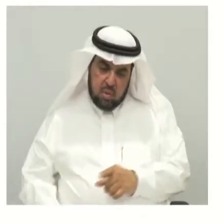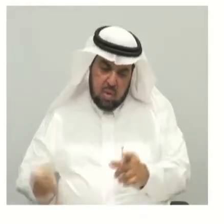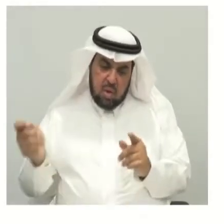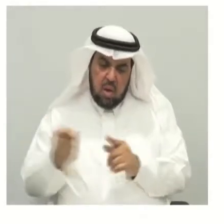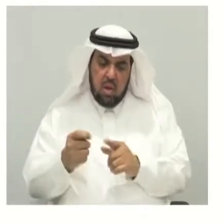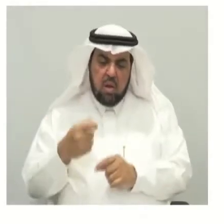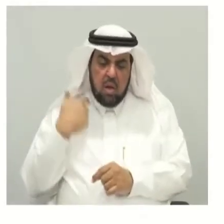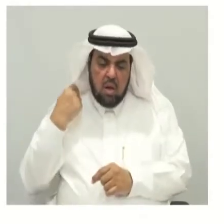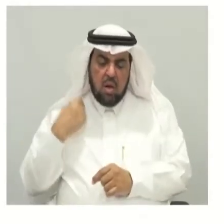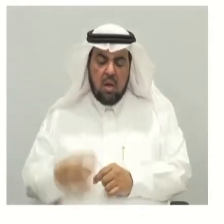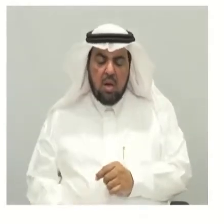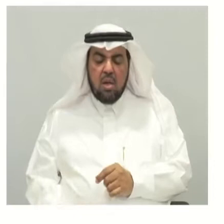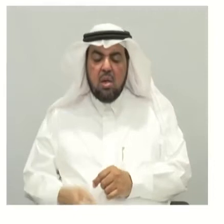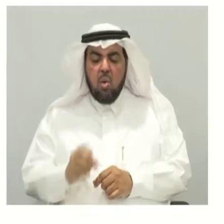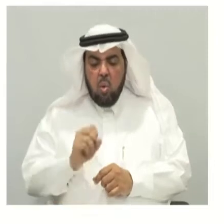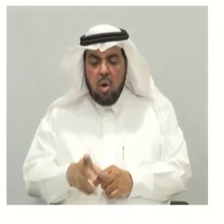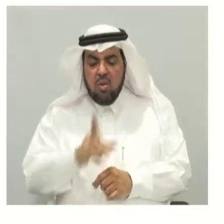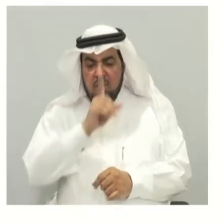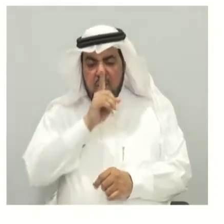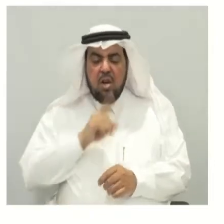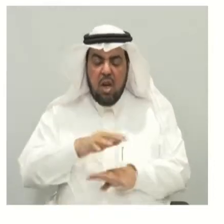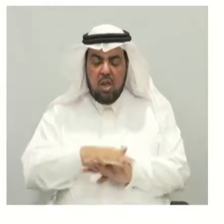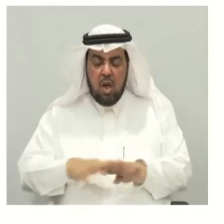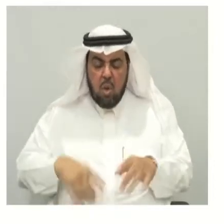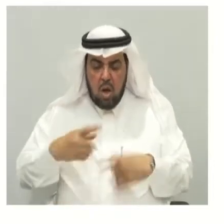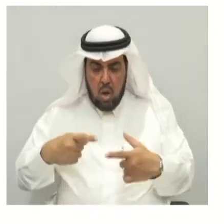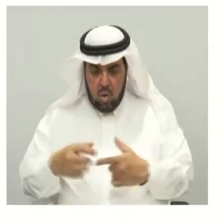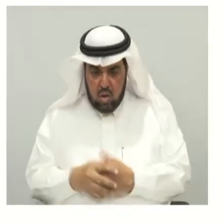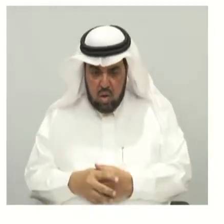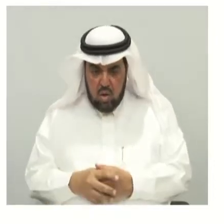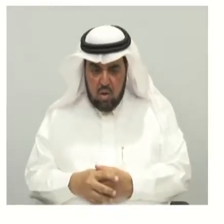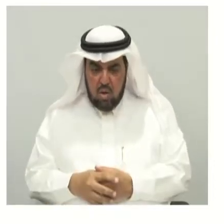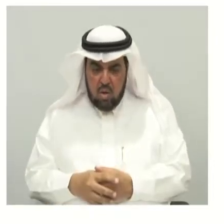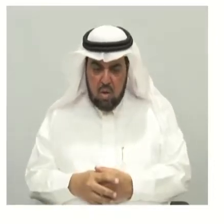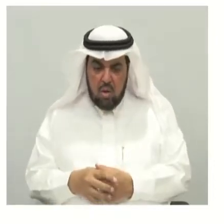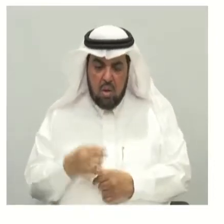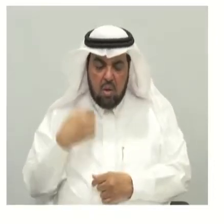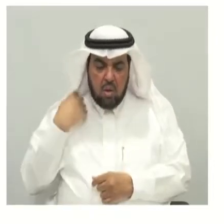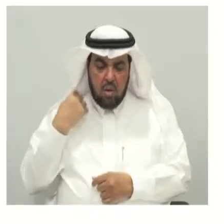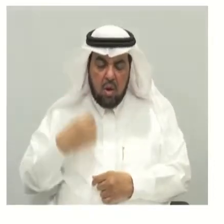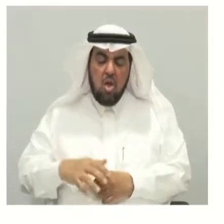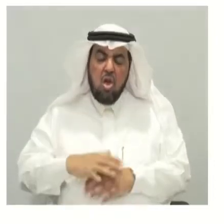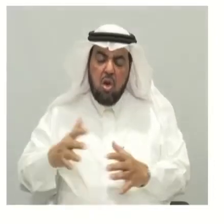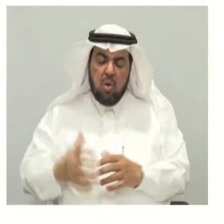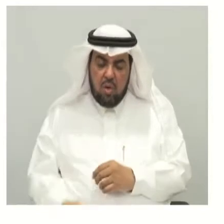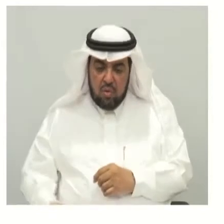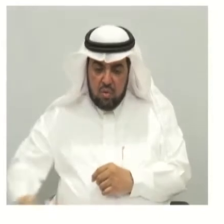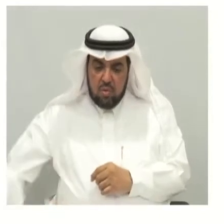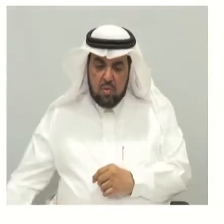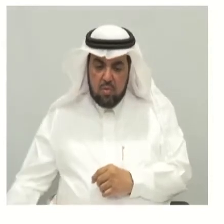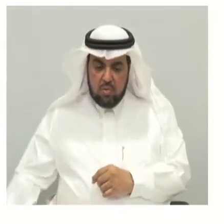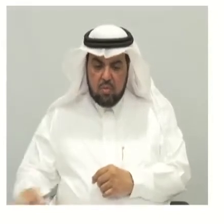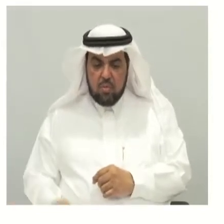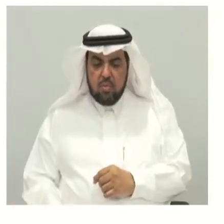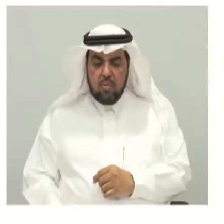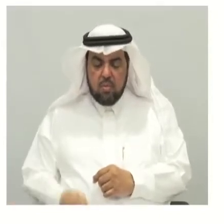أهدافنا. وصفنا تاريخ الجدول الدوري، وصفنا كثير جدا، وصفنا هذا التاريخ. سوف